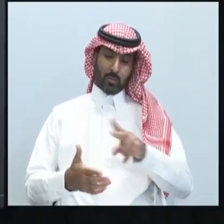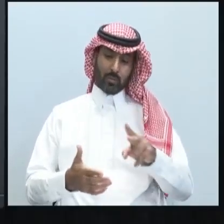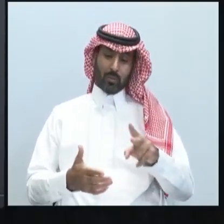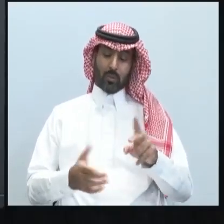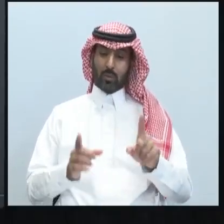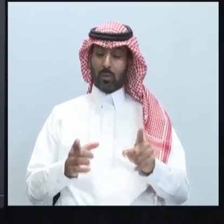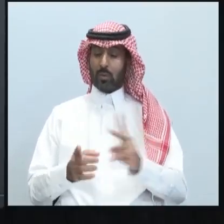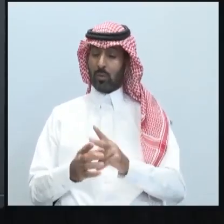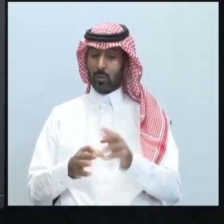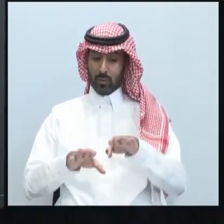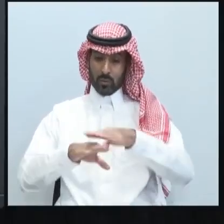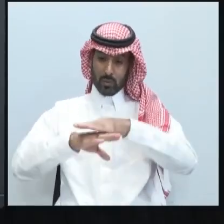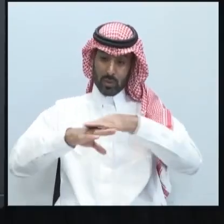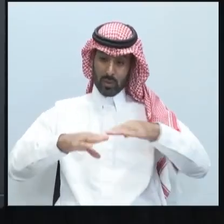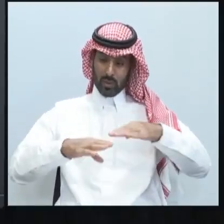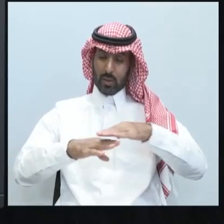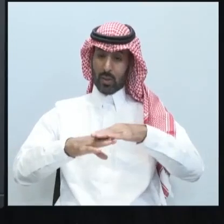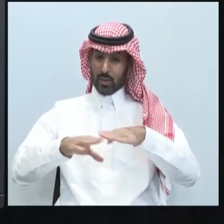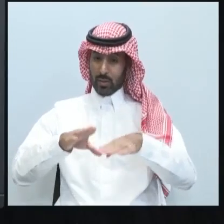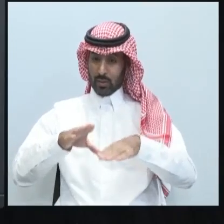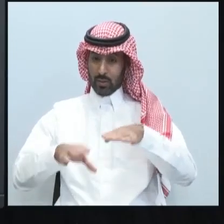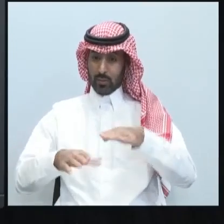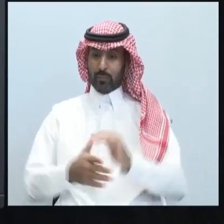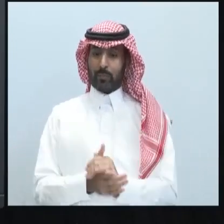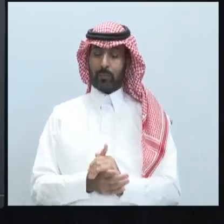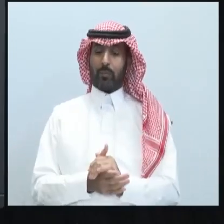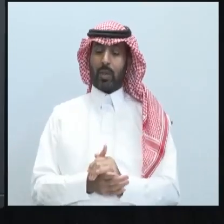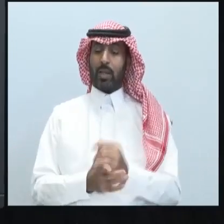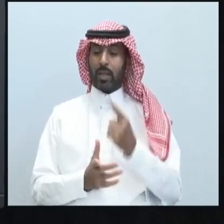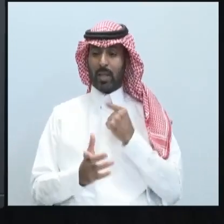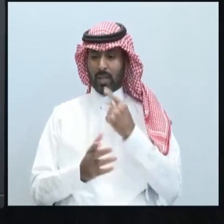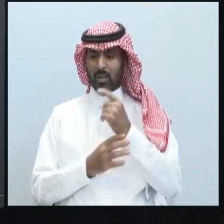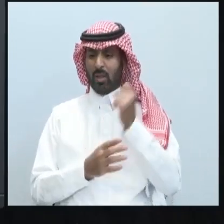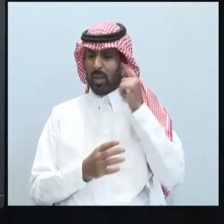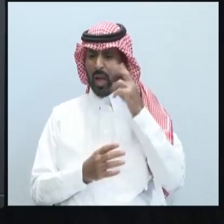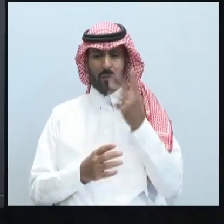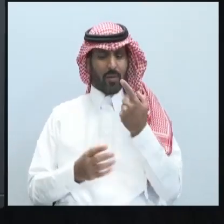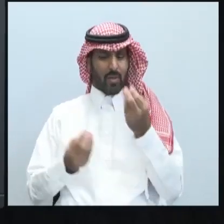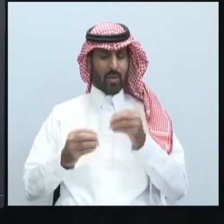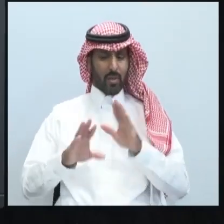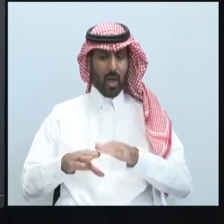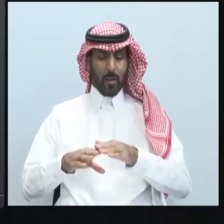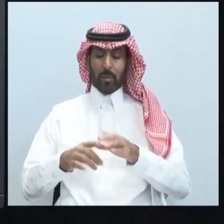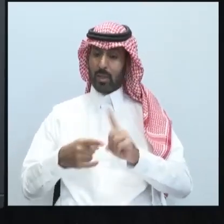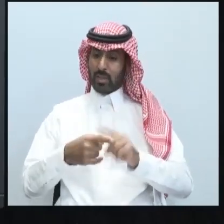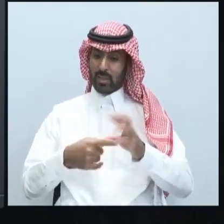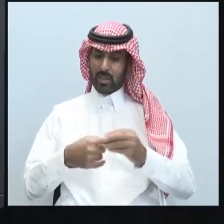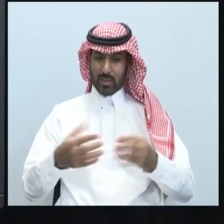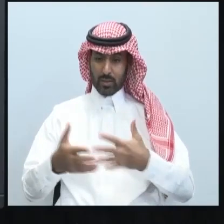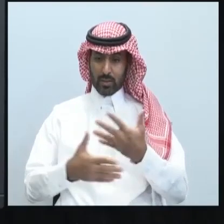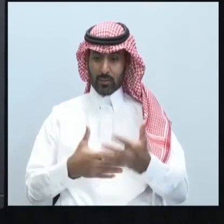يوصل للمرحله اتزان هذا الاتزان هو الذي نحتاجه اليوم في معرفه ثابت في ثابت التاين